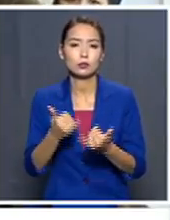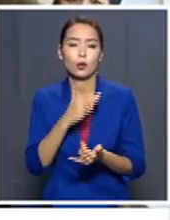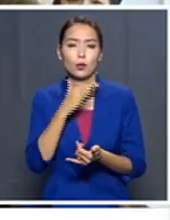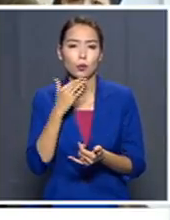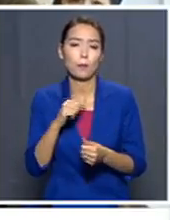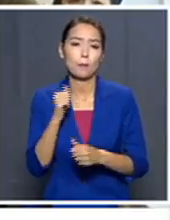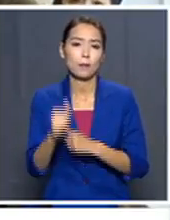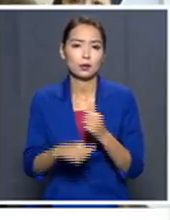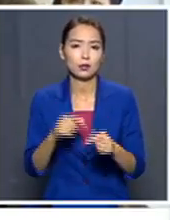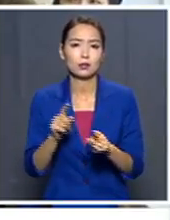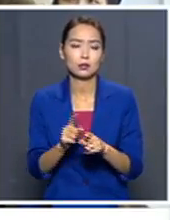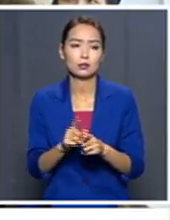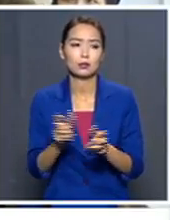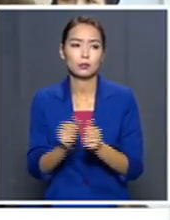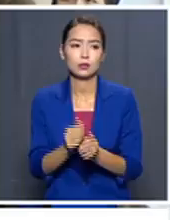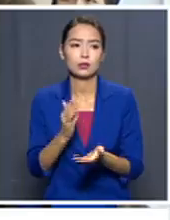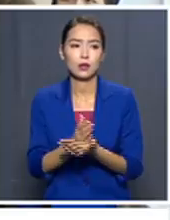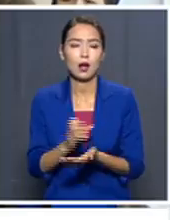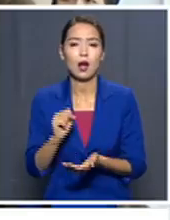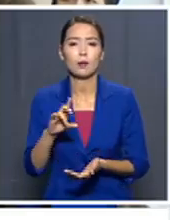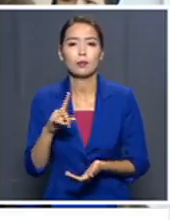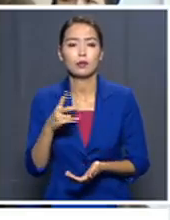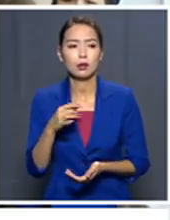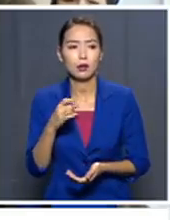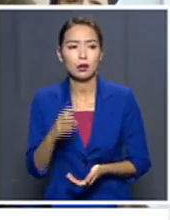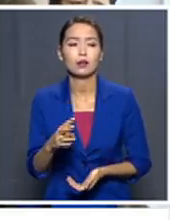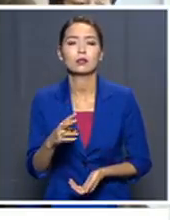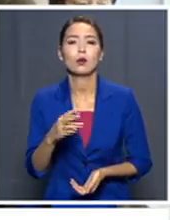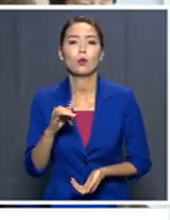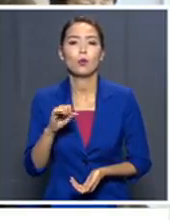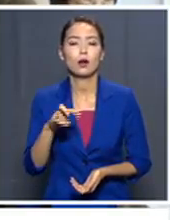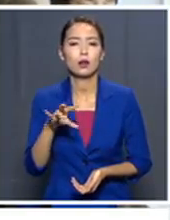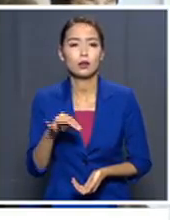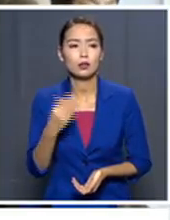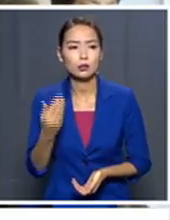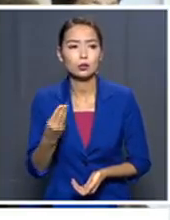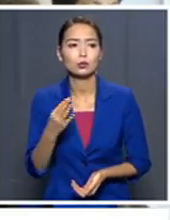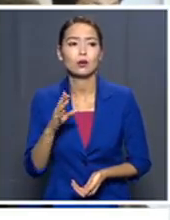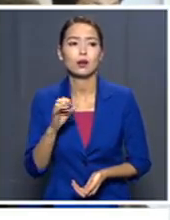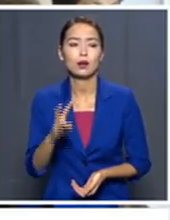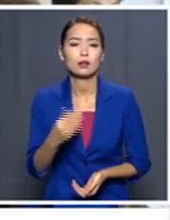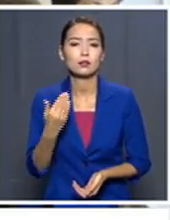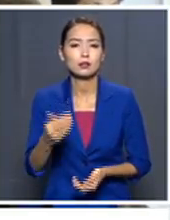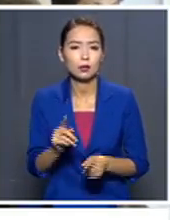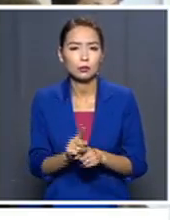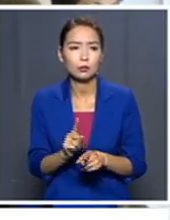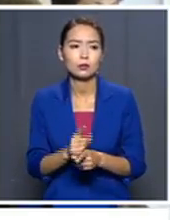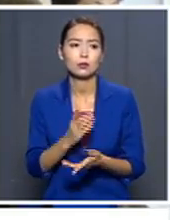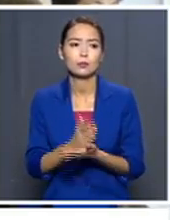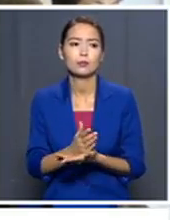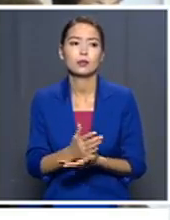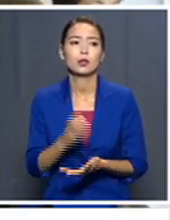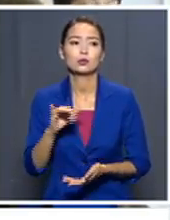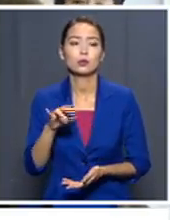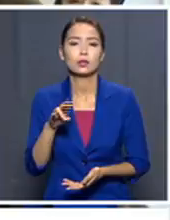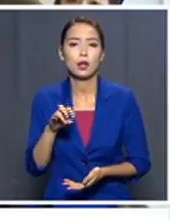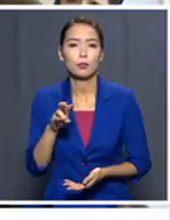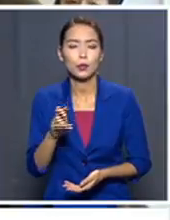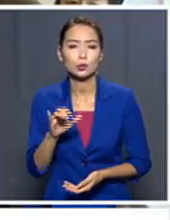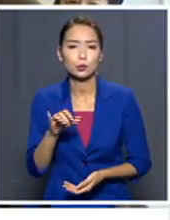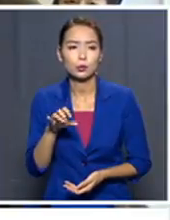әкелінді. Абылай ханға байланысты, оның баласы Уәли, Сұлтан болған, сосын хан болған, сосын Сұлтанбет